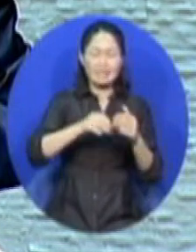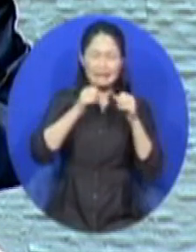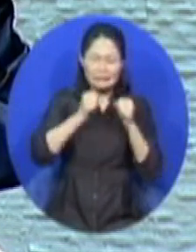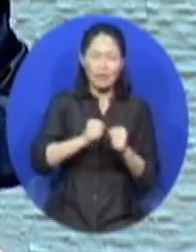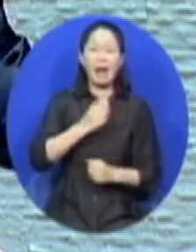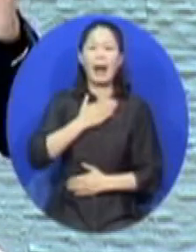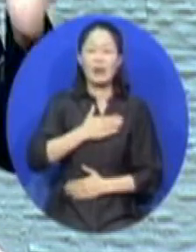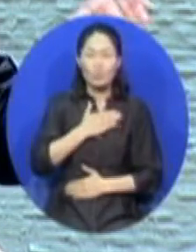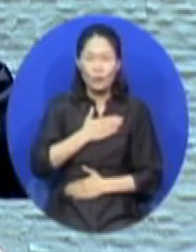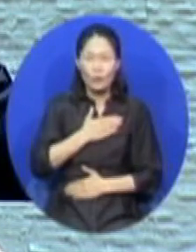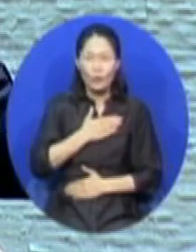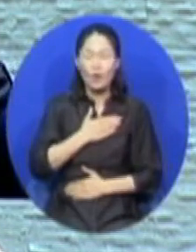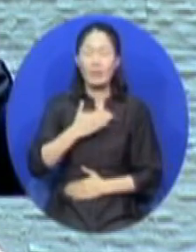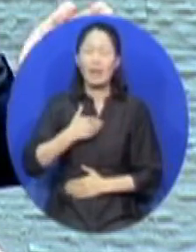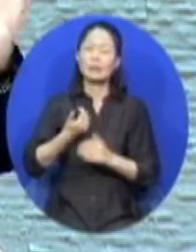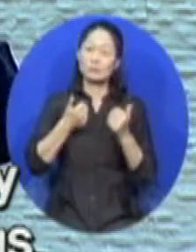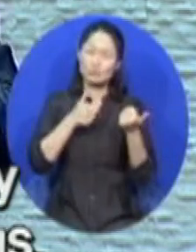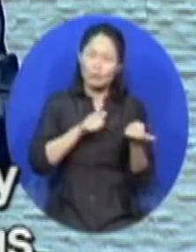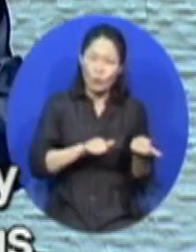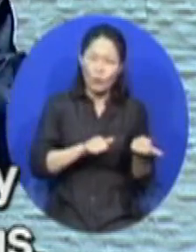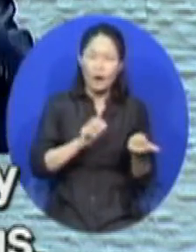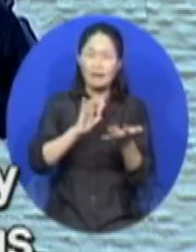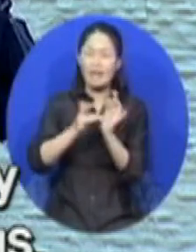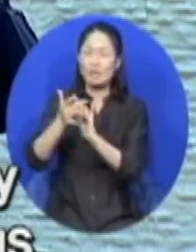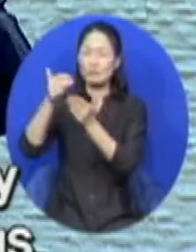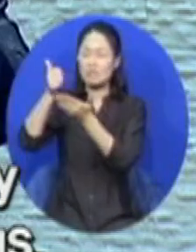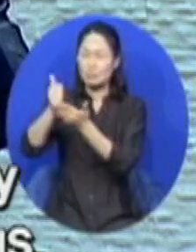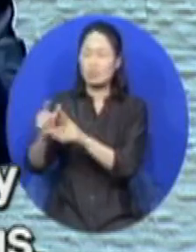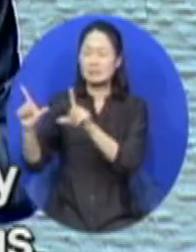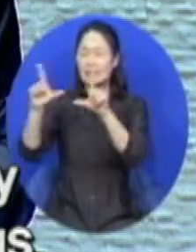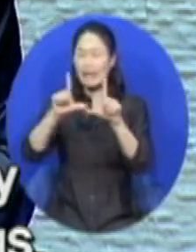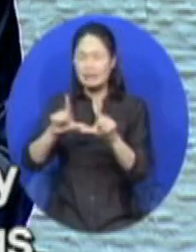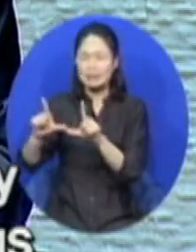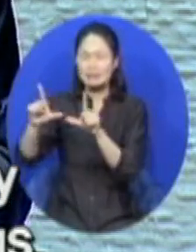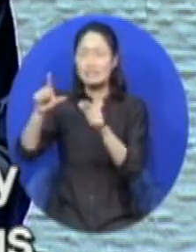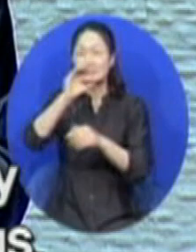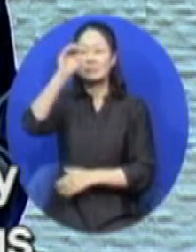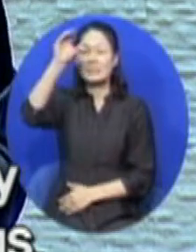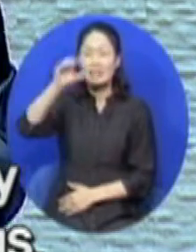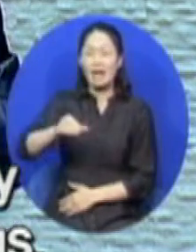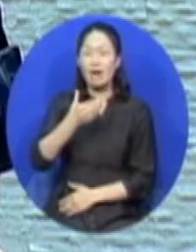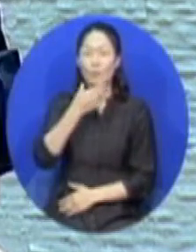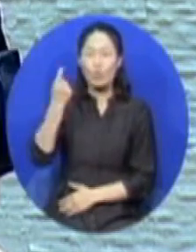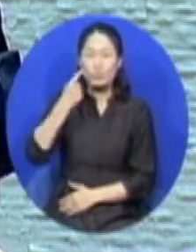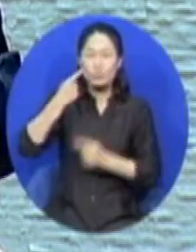알고 나는 죽고 예수로 사는 십자가 복음이 분명하면